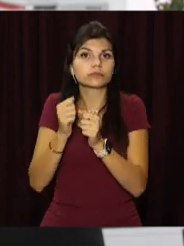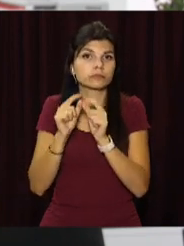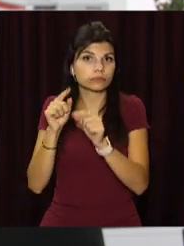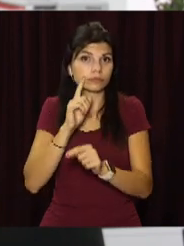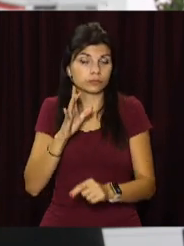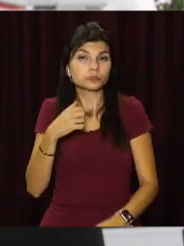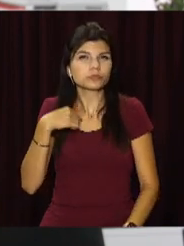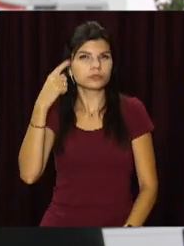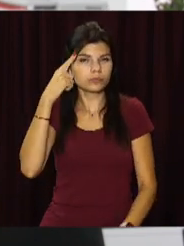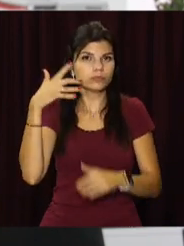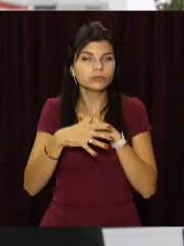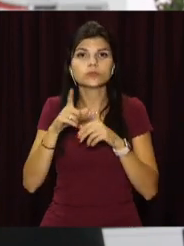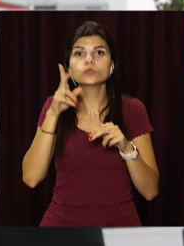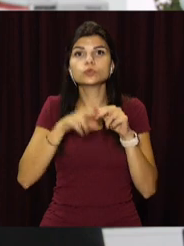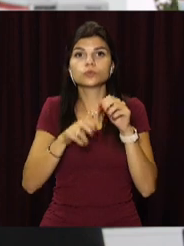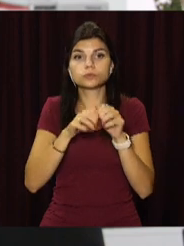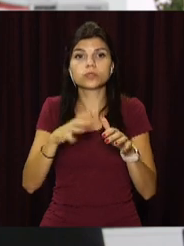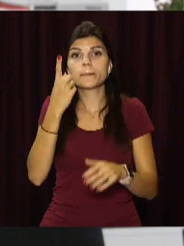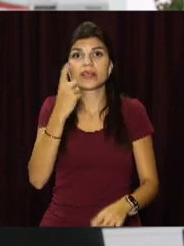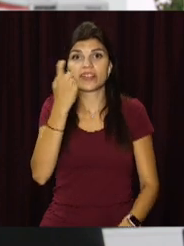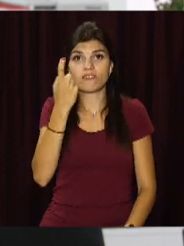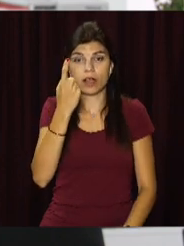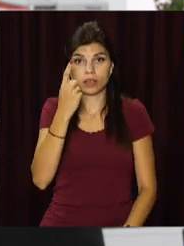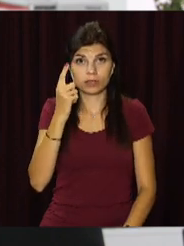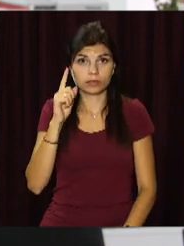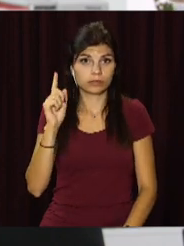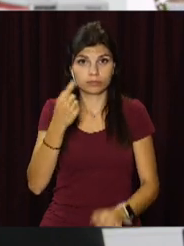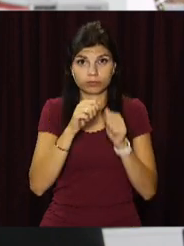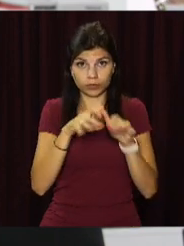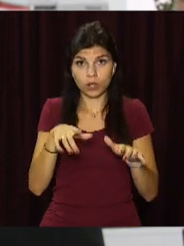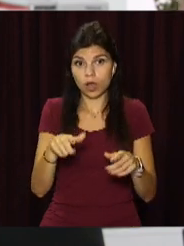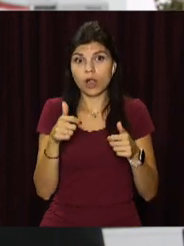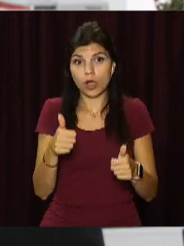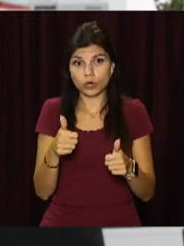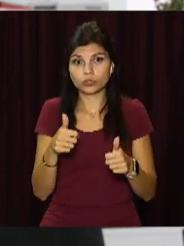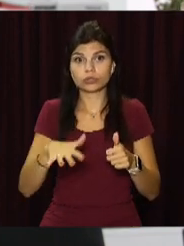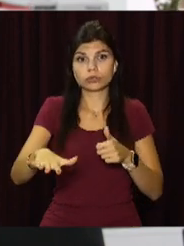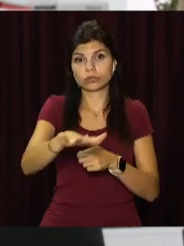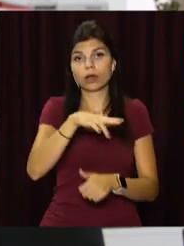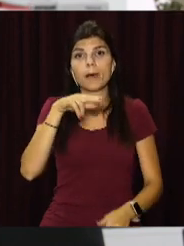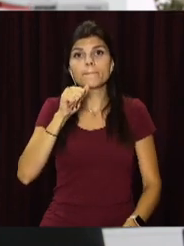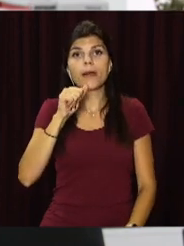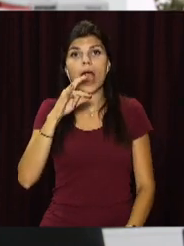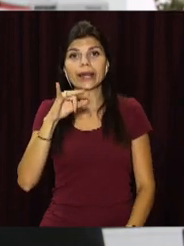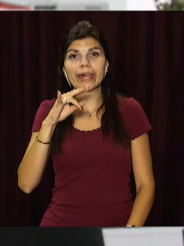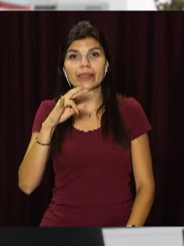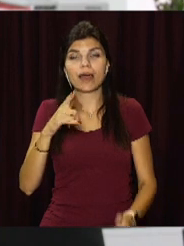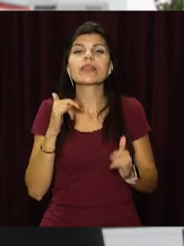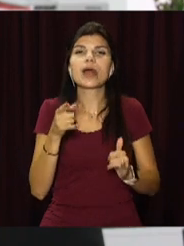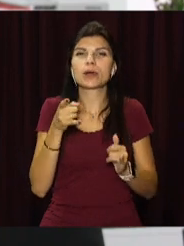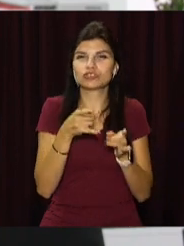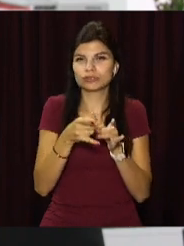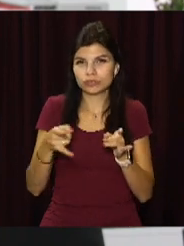ми розуміємо, що на кінцевій зупинці першого трамваю хороший паркінг назовні, хороший паркінг